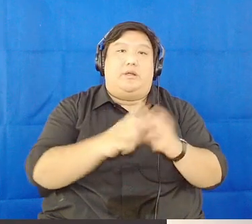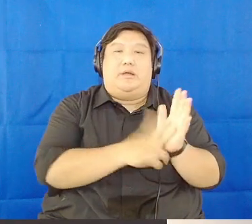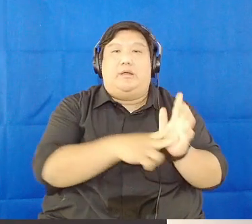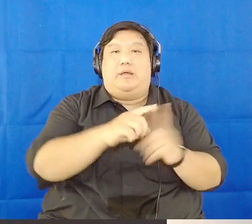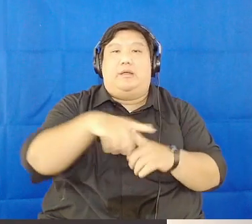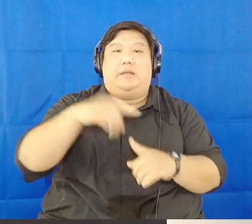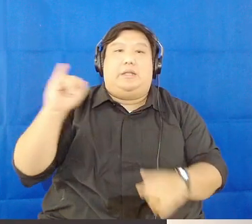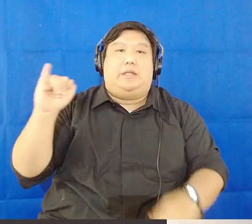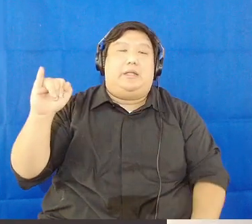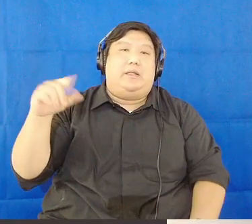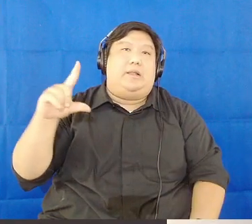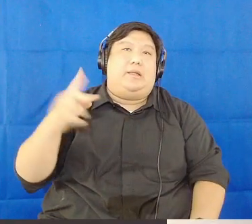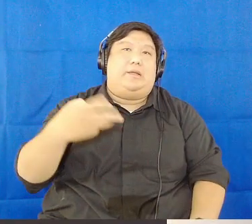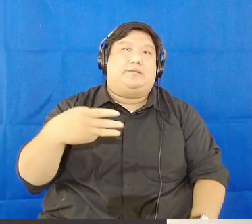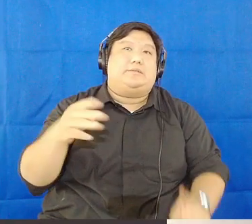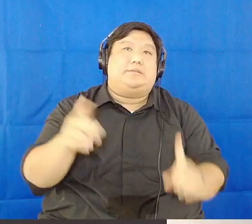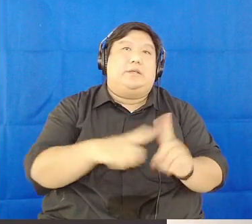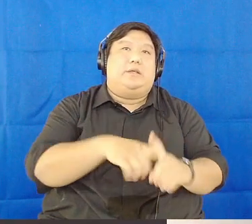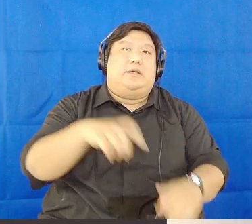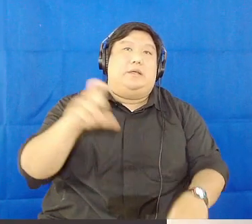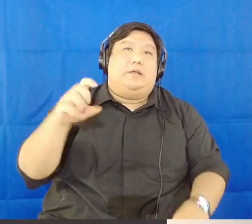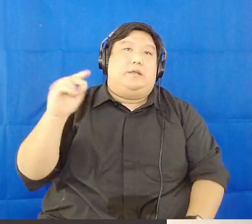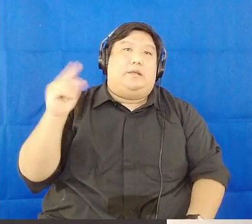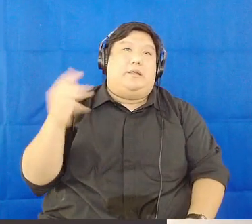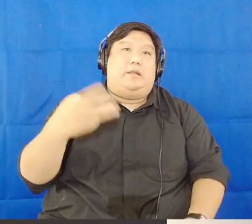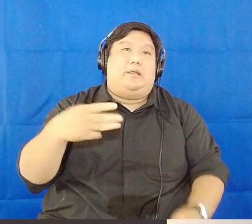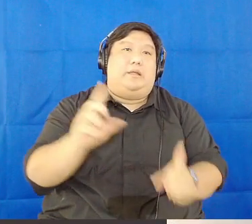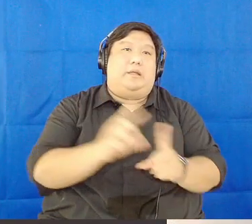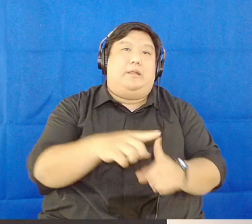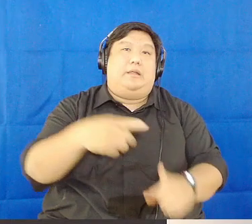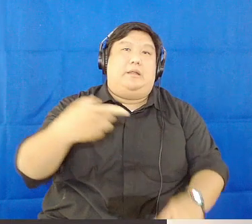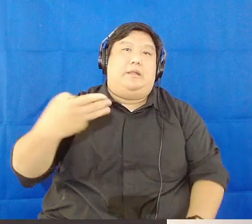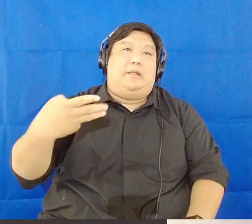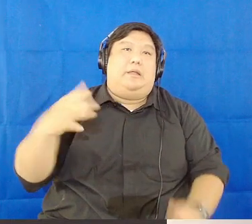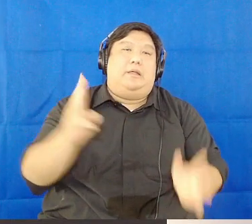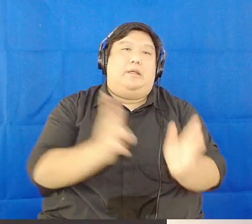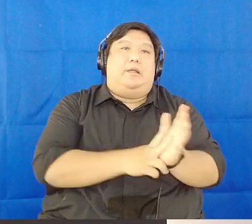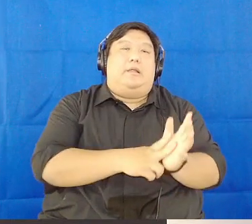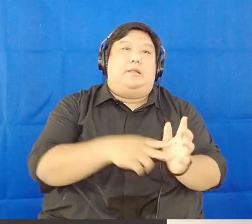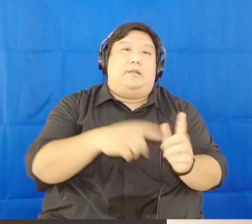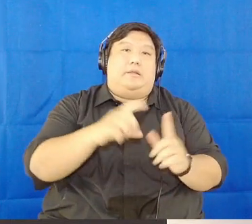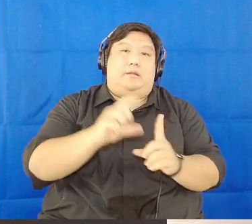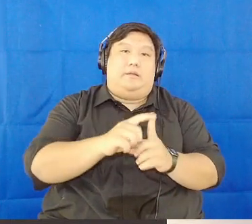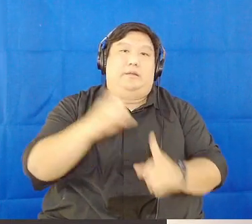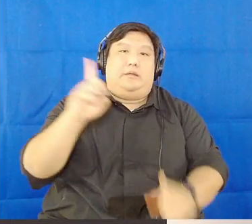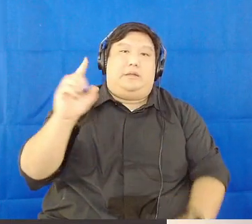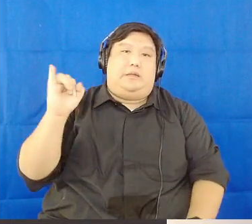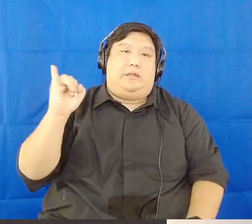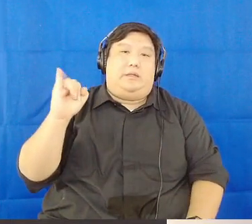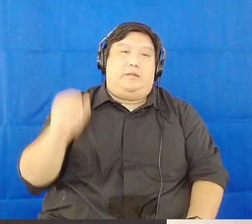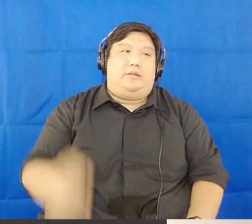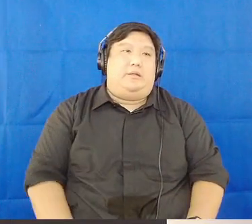yang artinya cara kita berdoa itu menggambarkan